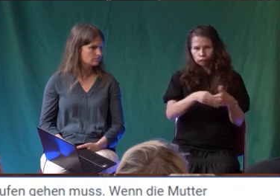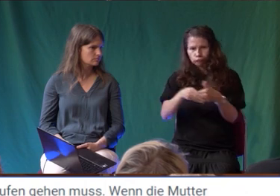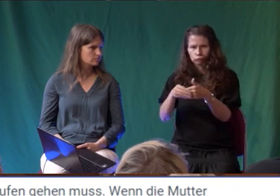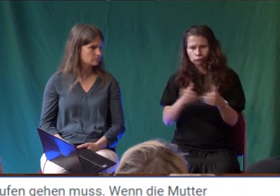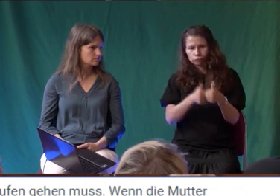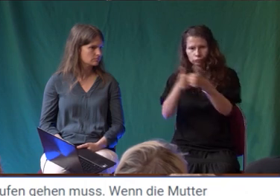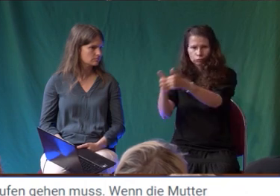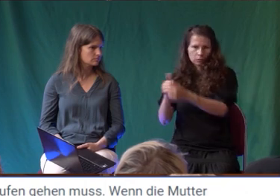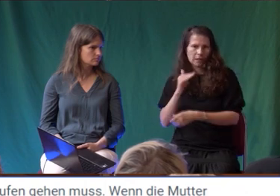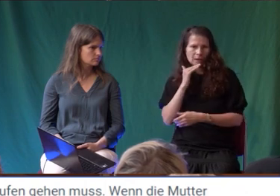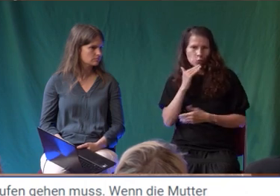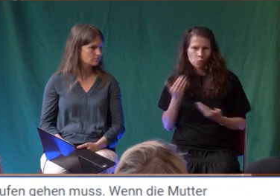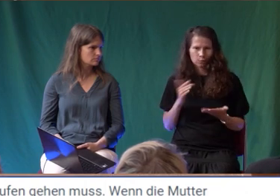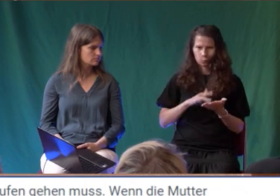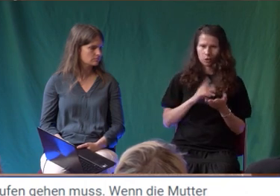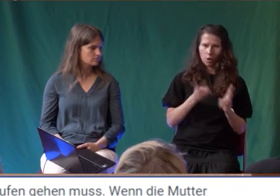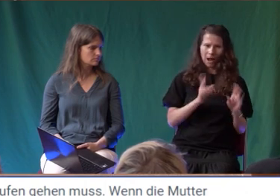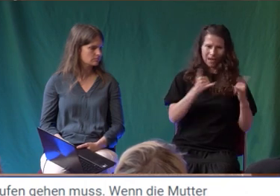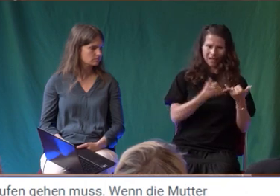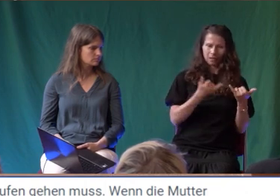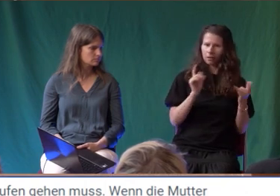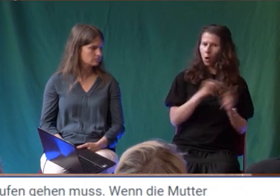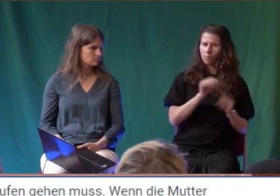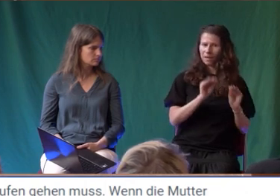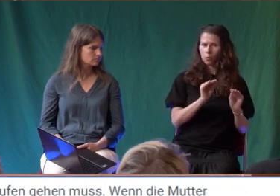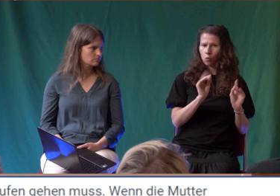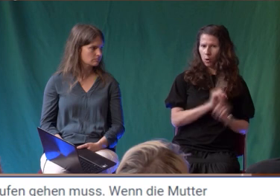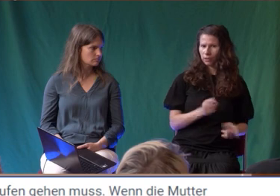im Sinne Kind und Eltern wirklich die richtige Hilfe